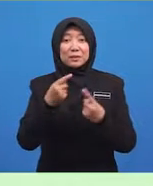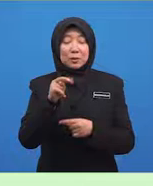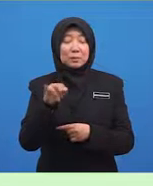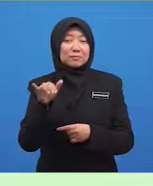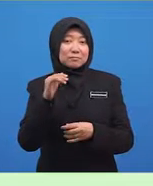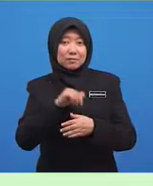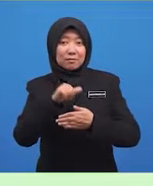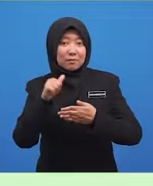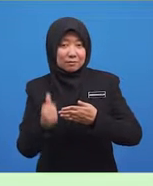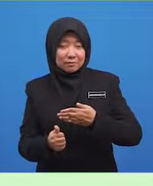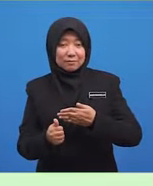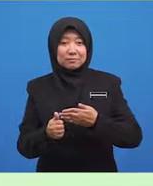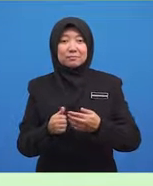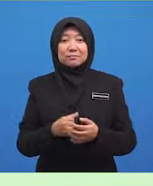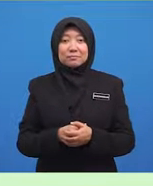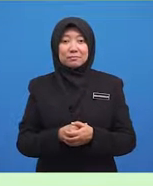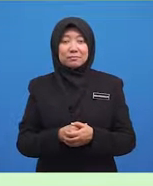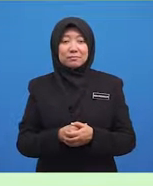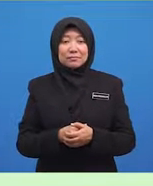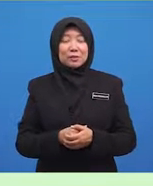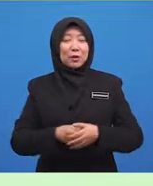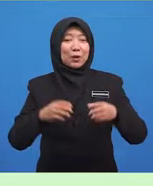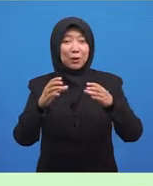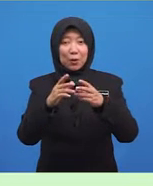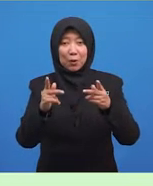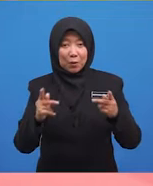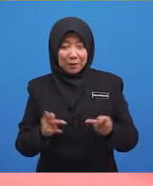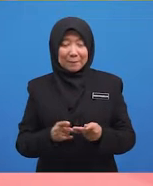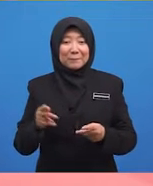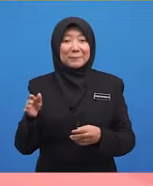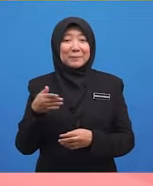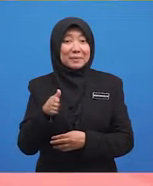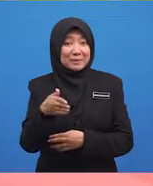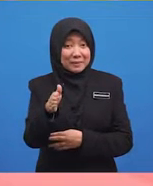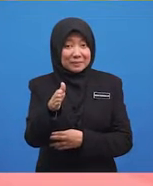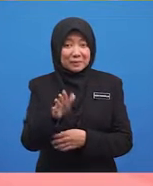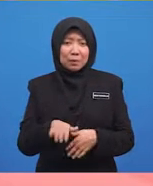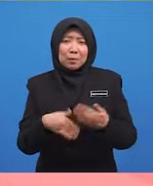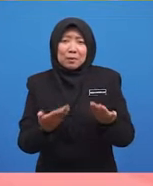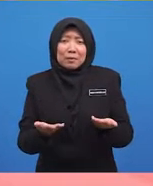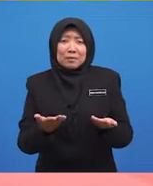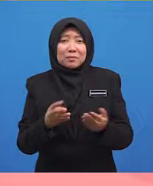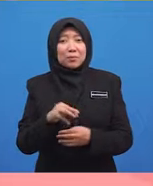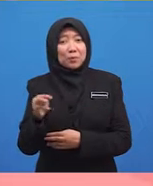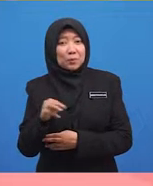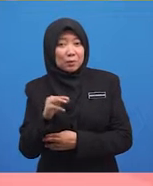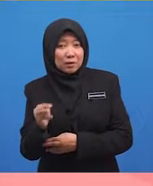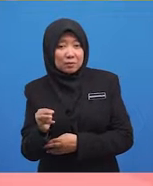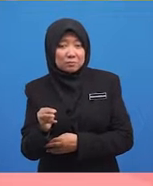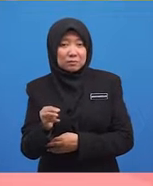Jawapan terakhir ialah kolam ikan. Bagaimana murid-murid?